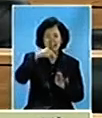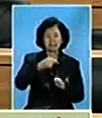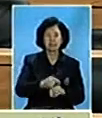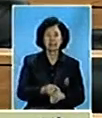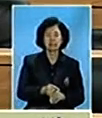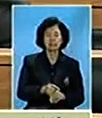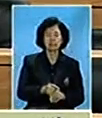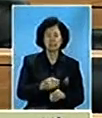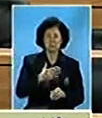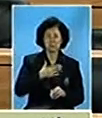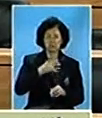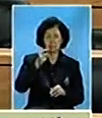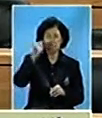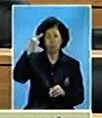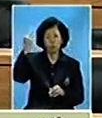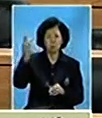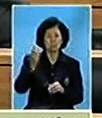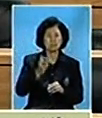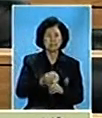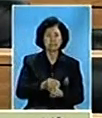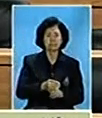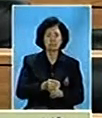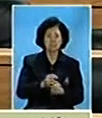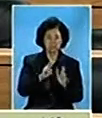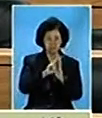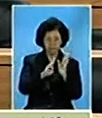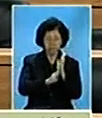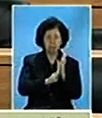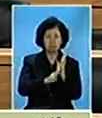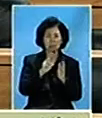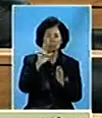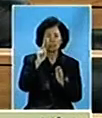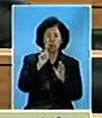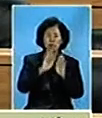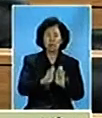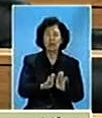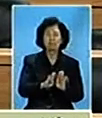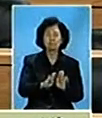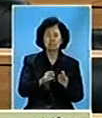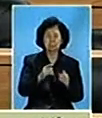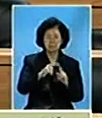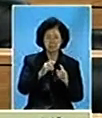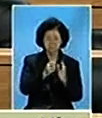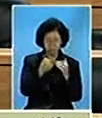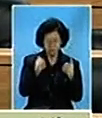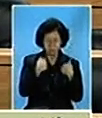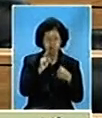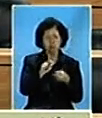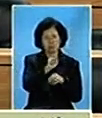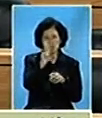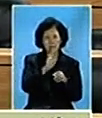ผมก็เป็นห่วงว่าระเบียบและข้อบังคับที่จะออกเนี่ยนะฮะอาจจะต้องใช้เวลานานเท่